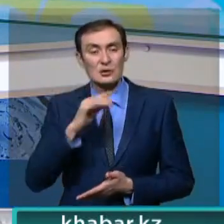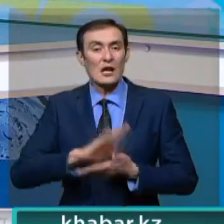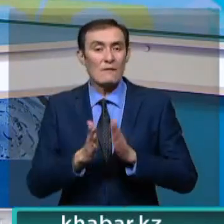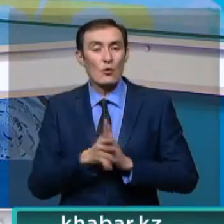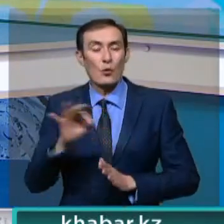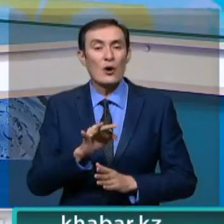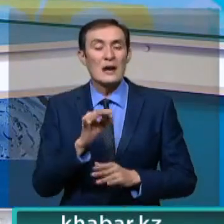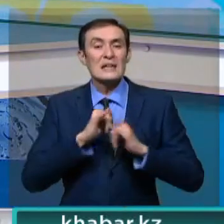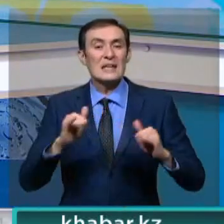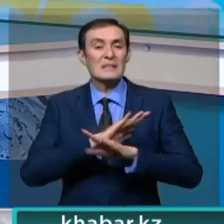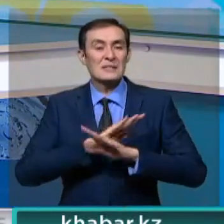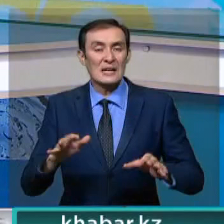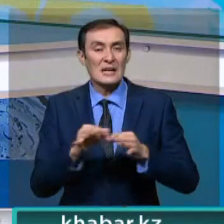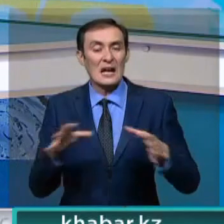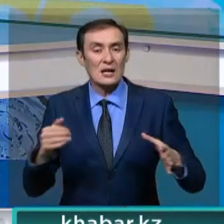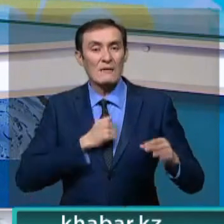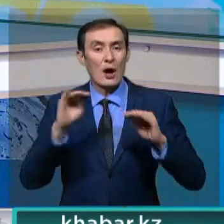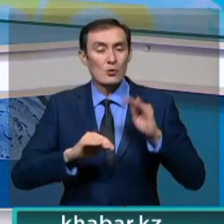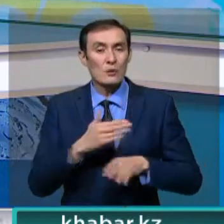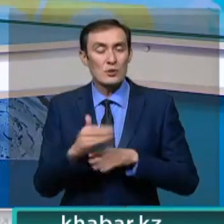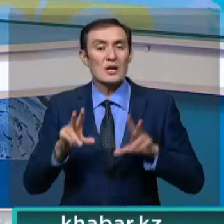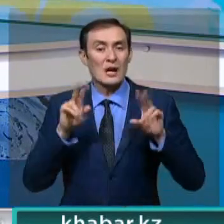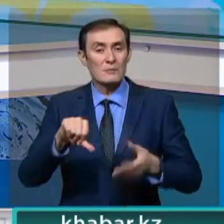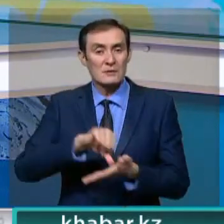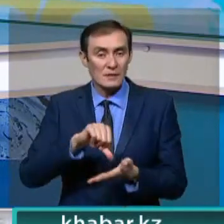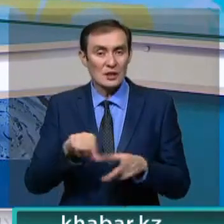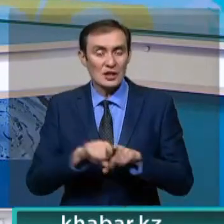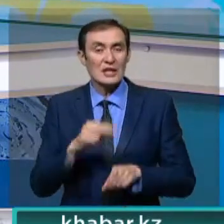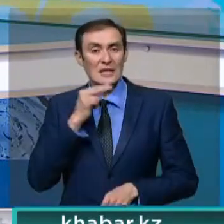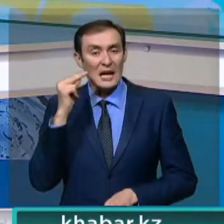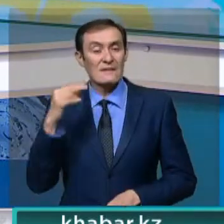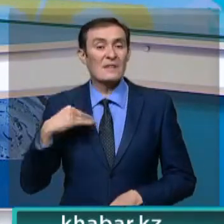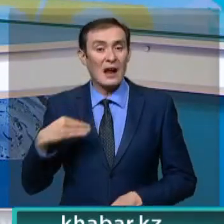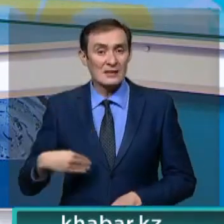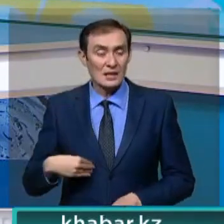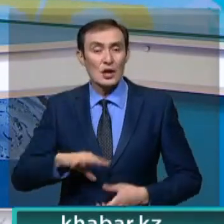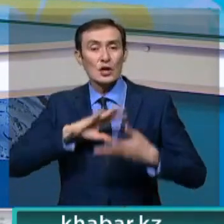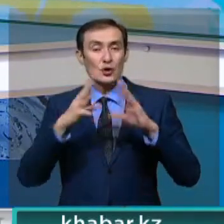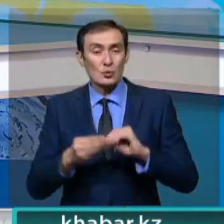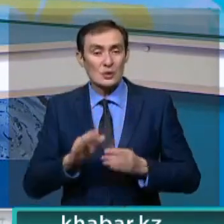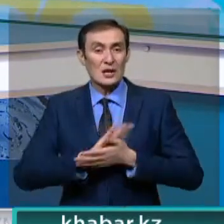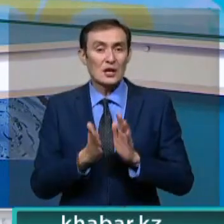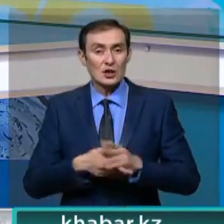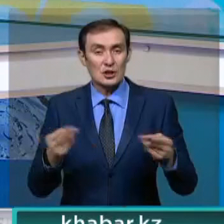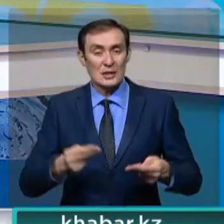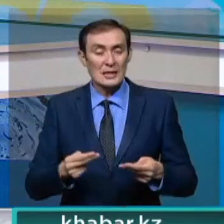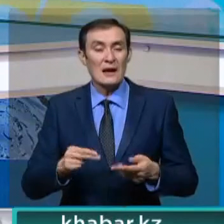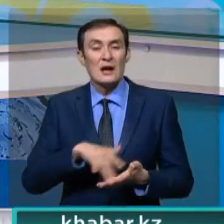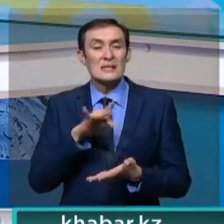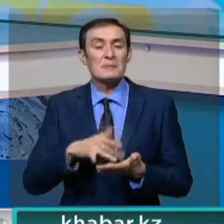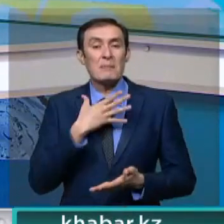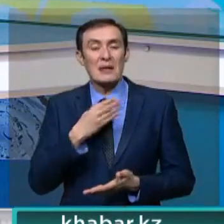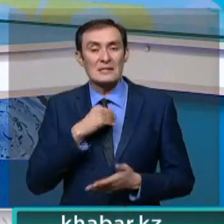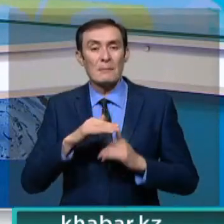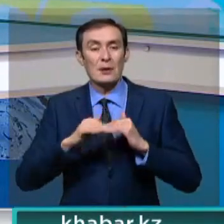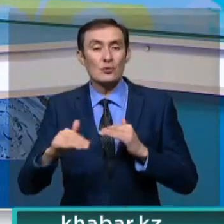договору о нераспространении ядерного оружия. Позже гарантиям присоединились Китай и Франция. Итог важного соглашения: на Семипалатинском